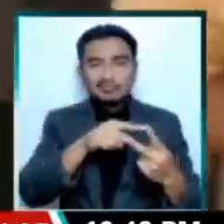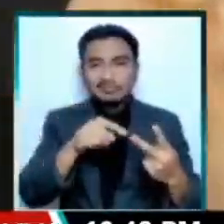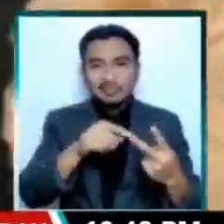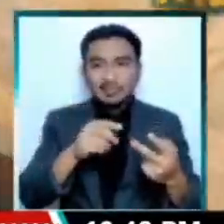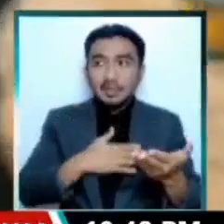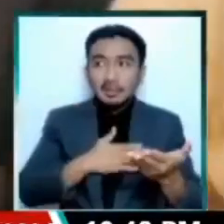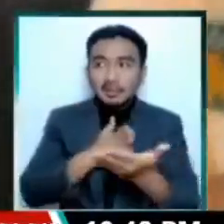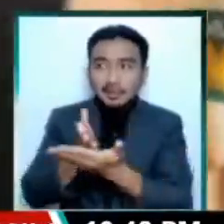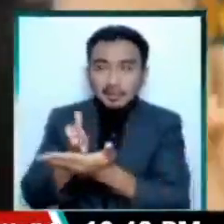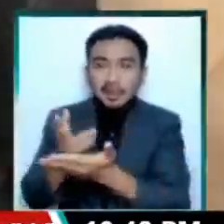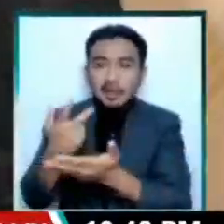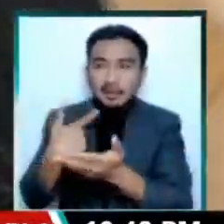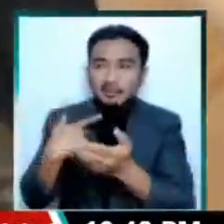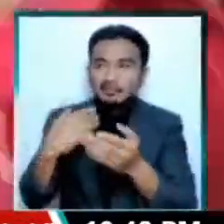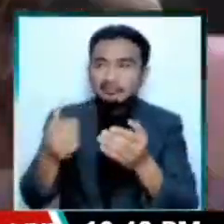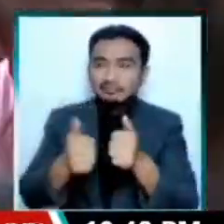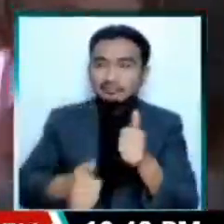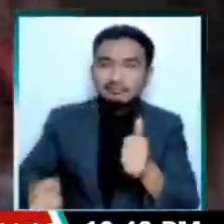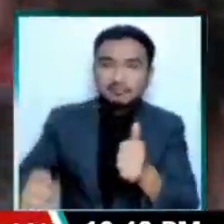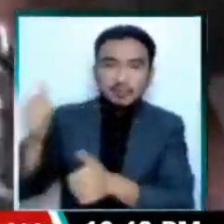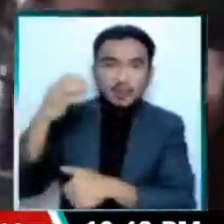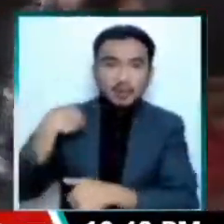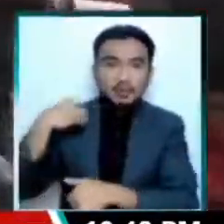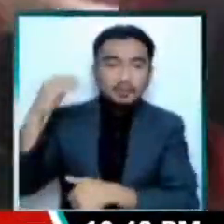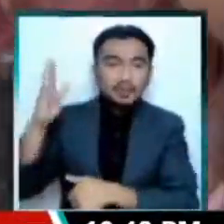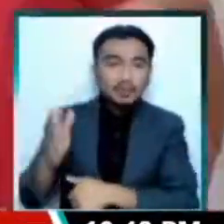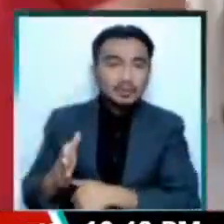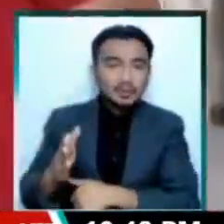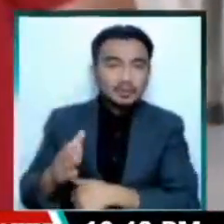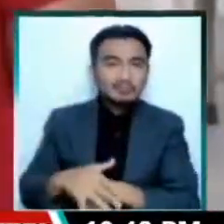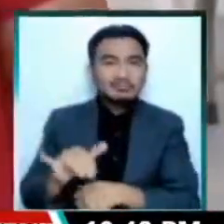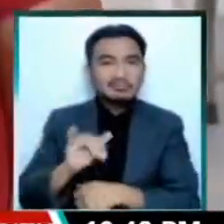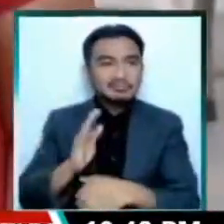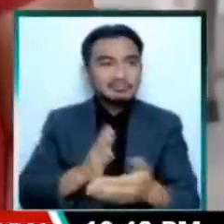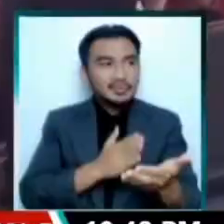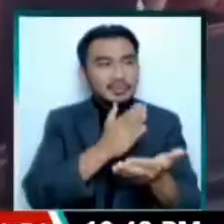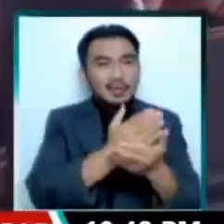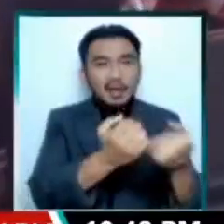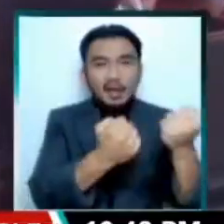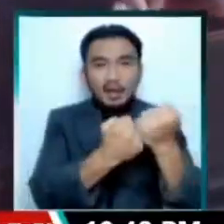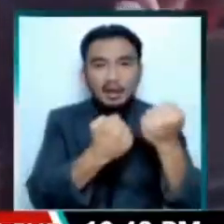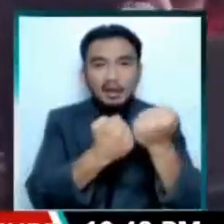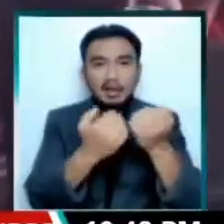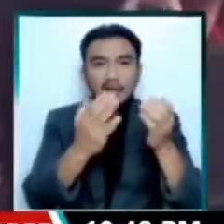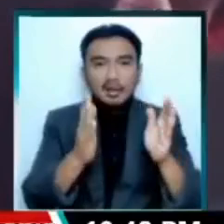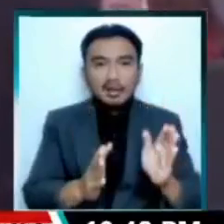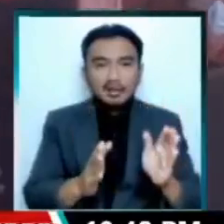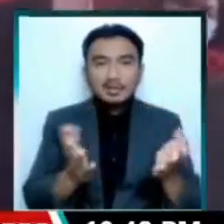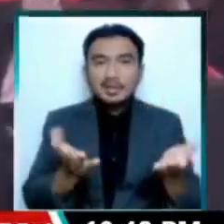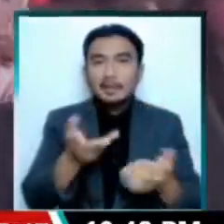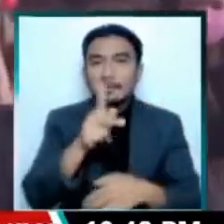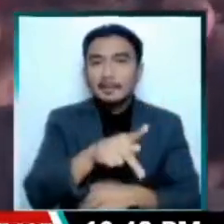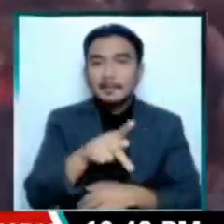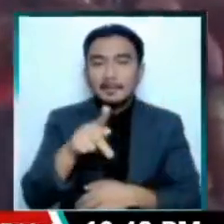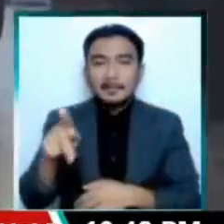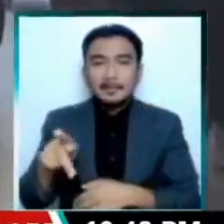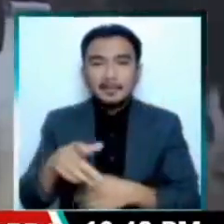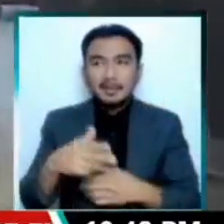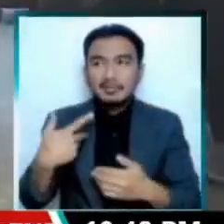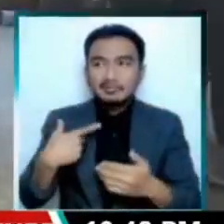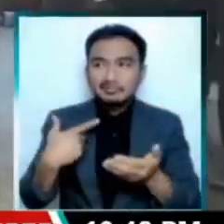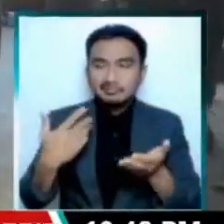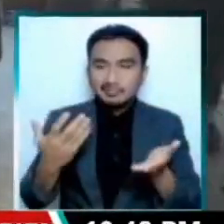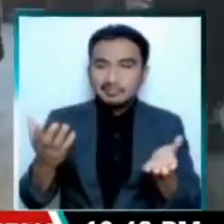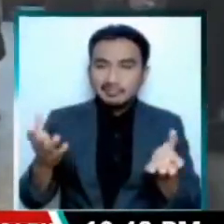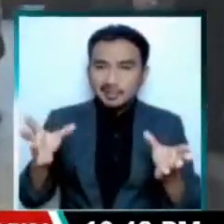na opisyal sa provincial capital at sa mga taga-suporta sa Kalawat. Tinanggap rin sila ng mga local officials ng